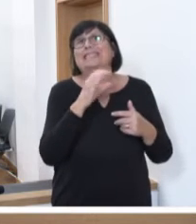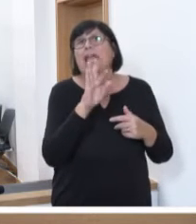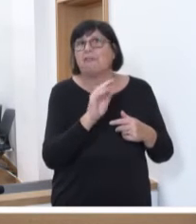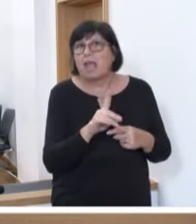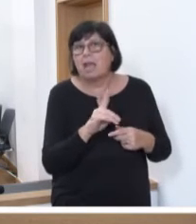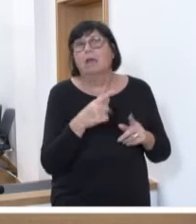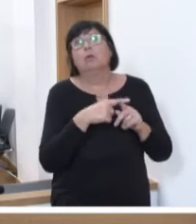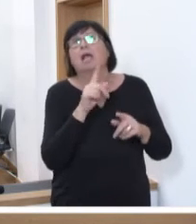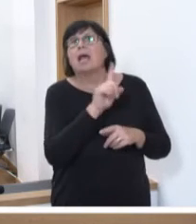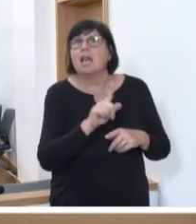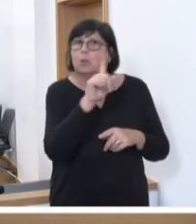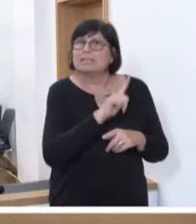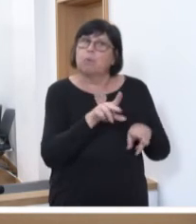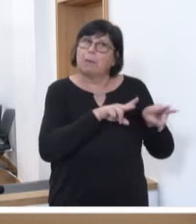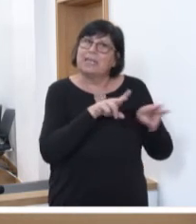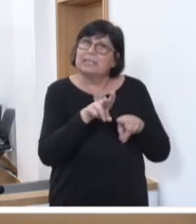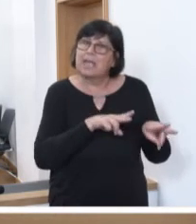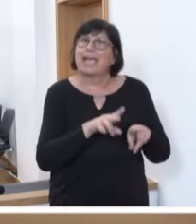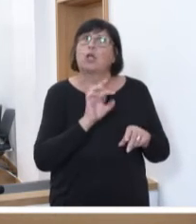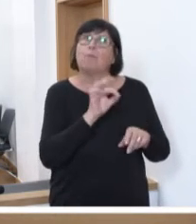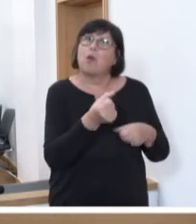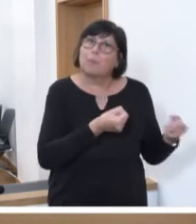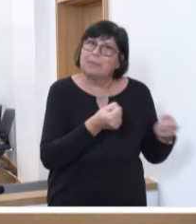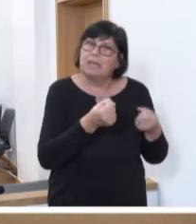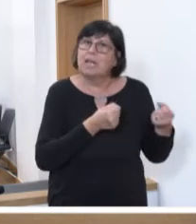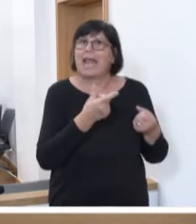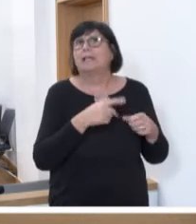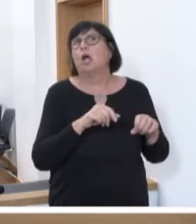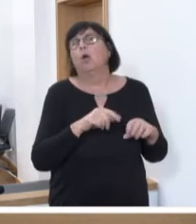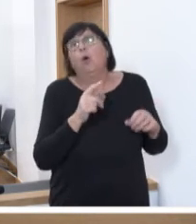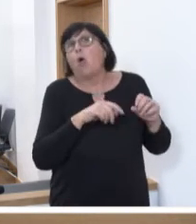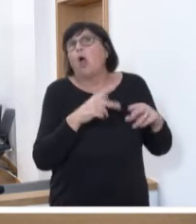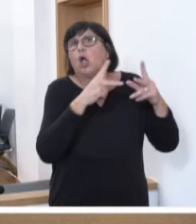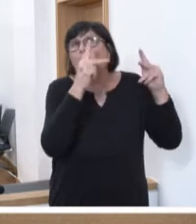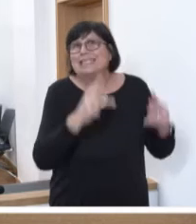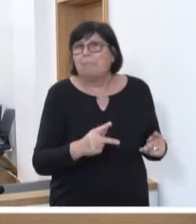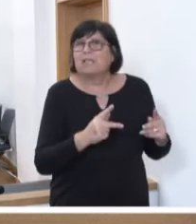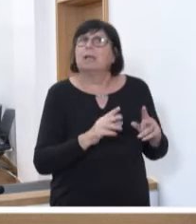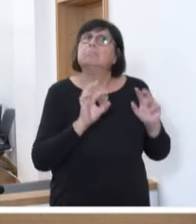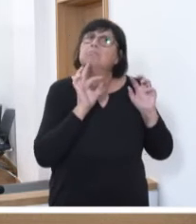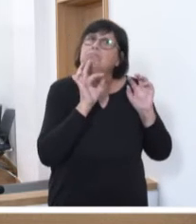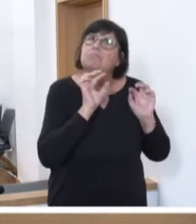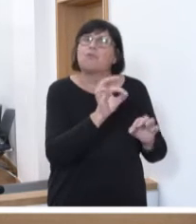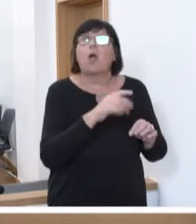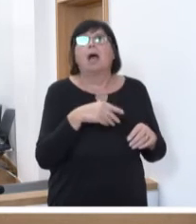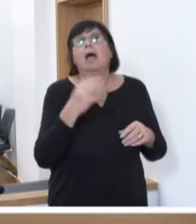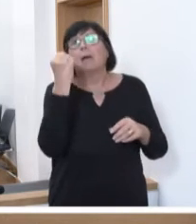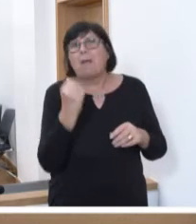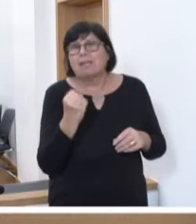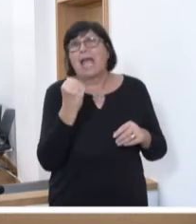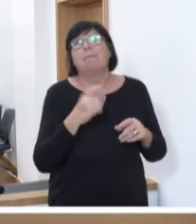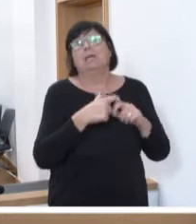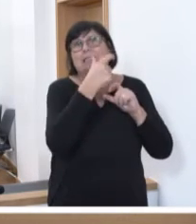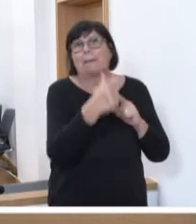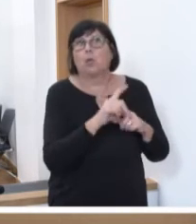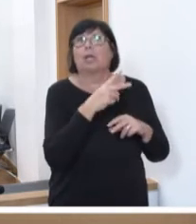dem luxemburgischen Ministerium für Mobilität mögliche Betriebskonzepte für eine Durchgängeverbindung im Schienennahverkehr auf der Strecke Mannheim-Saarbrücken-Konz,